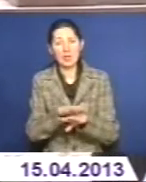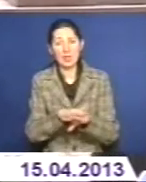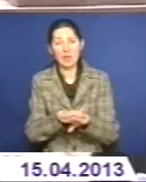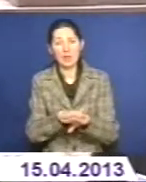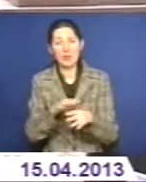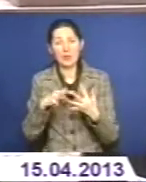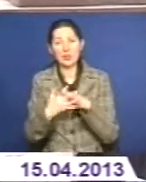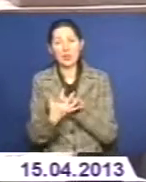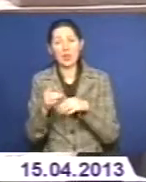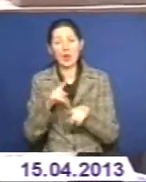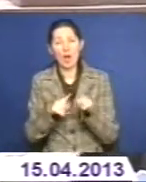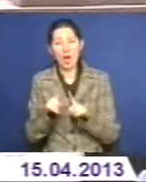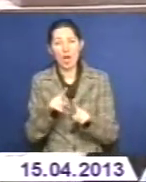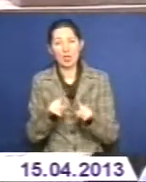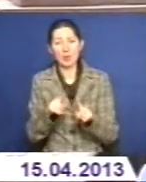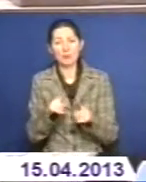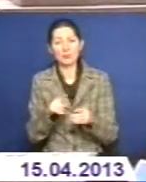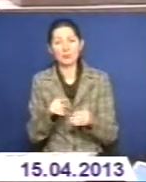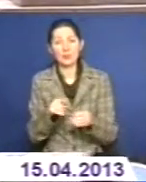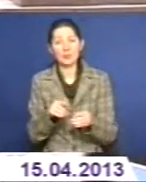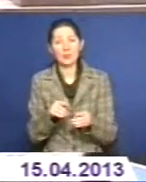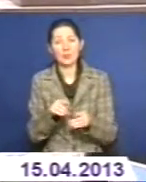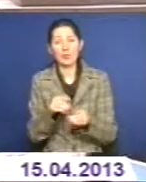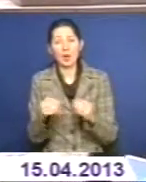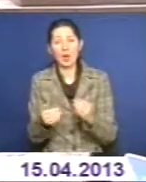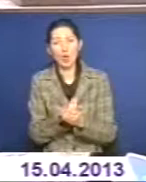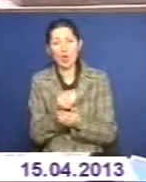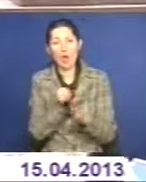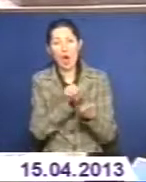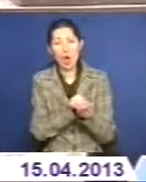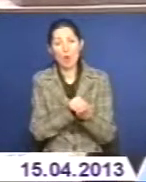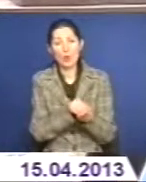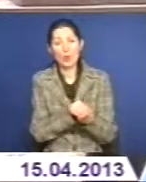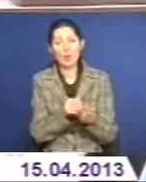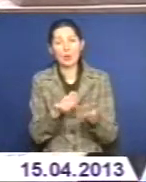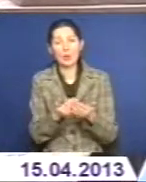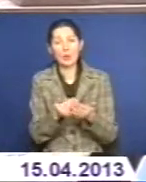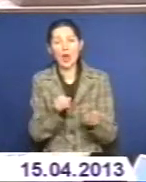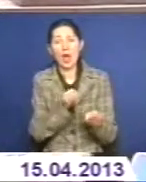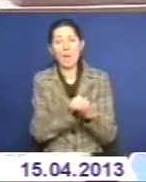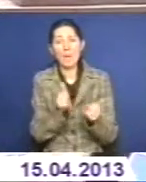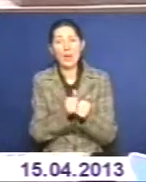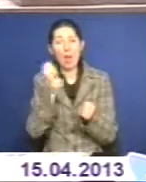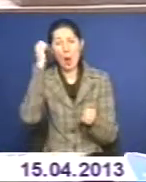з сільськими радами, десь перезахоронюємо їх на кладовищах, десь на біля пам'ятників, де